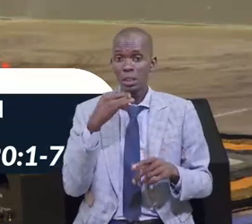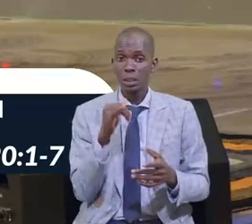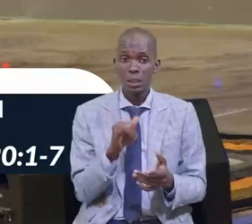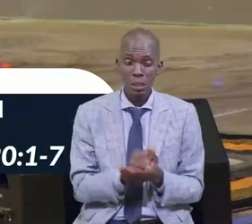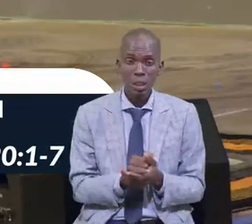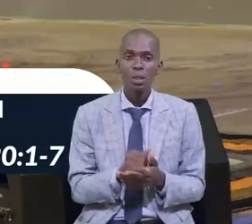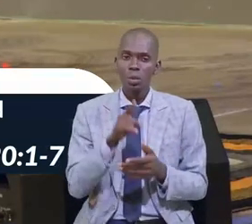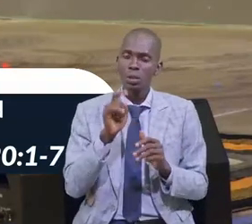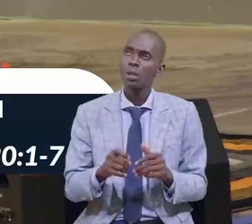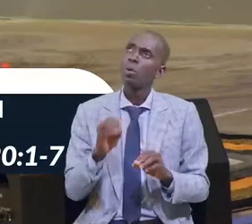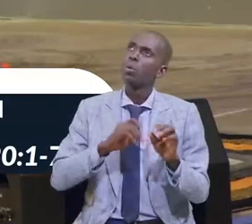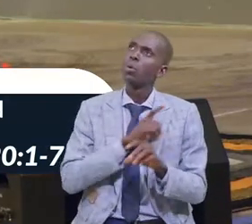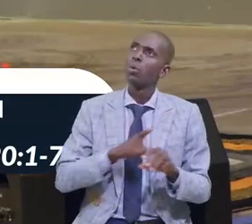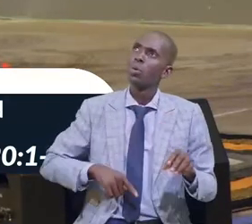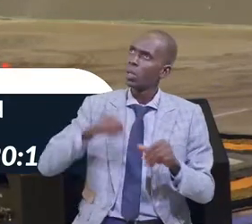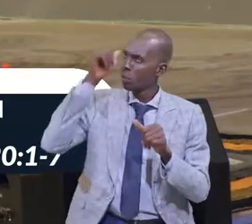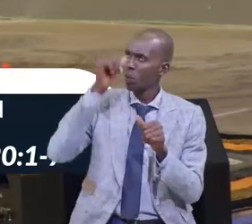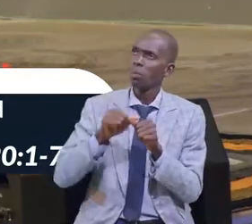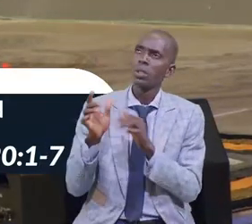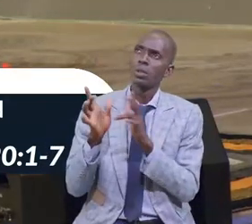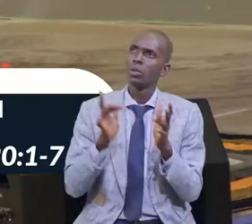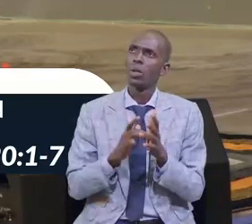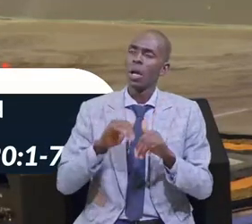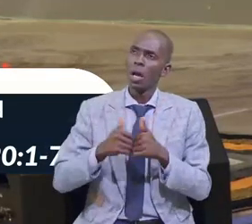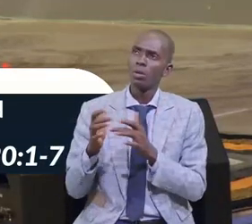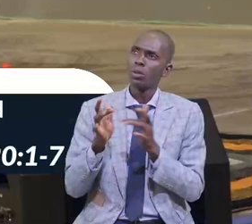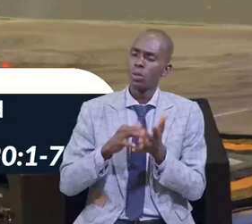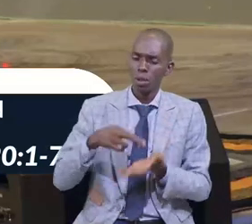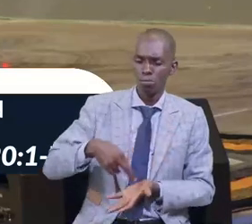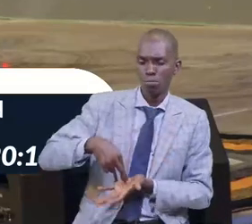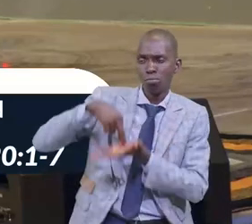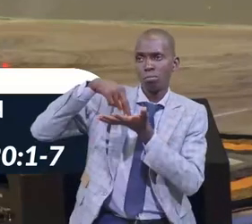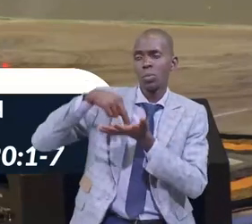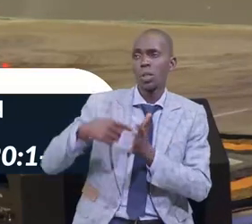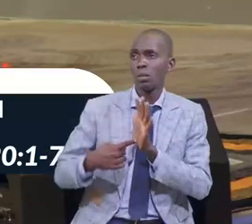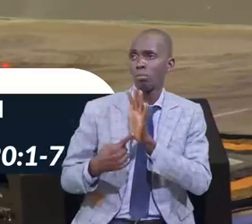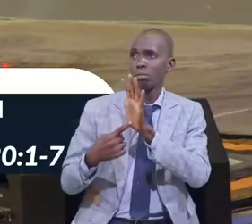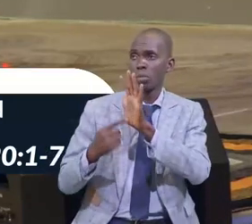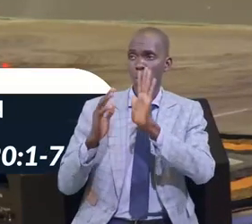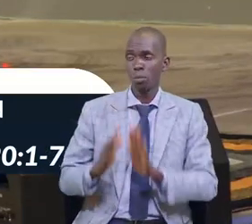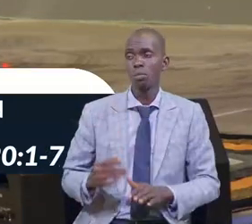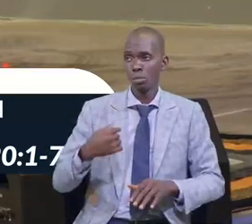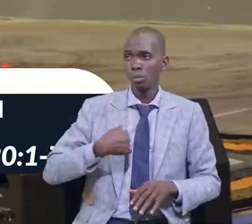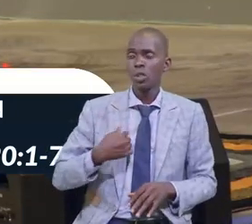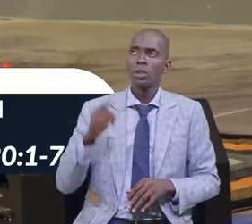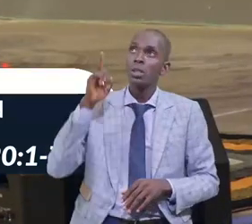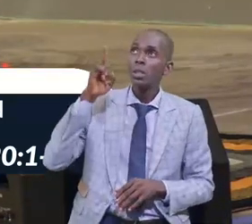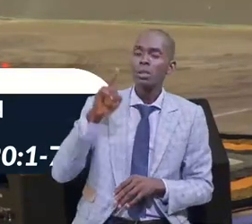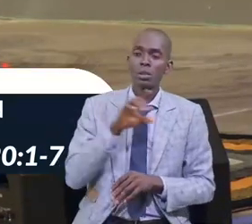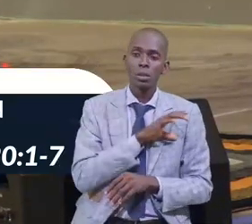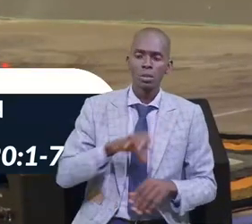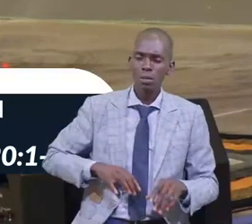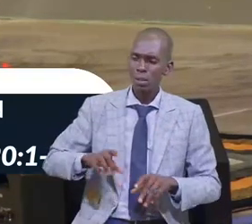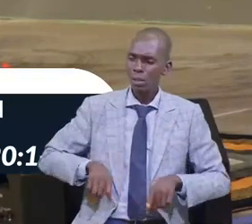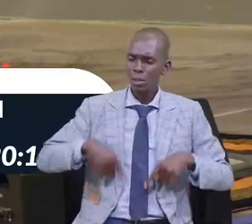dire, Seigneur, rappelle-toi Jésus, comment il m'a représenté. Il est mon substitut, il a mené la vie